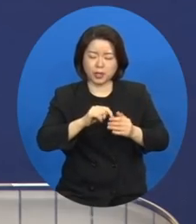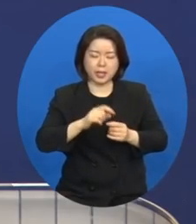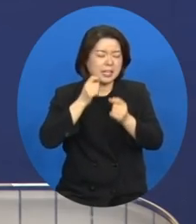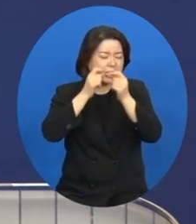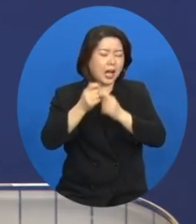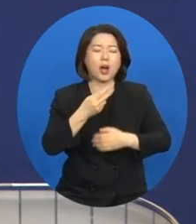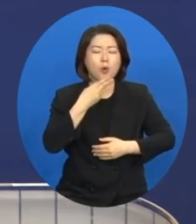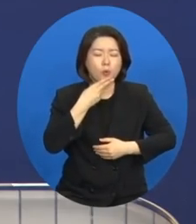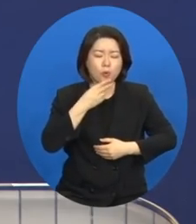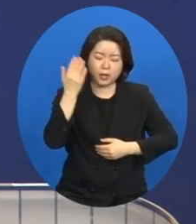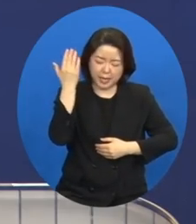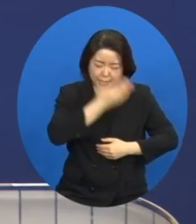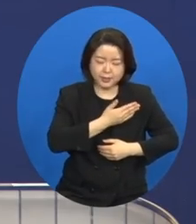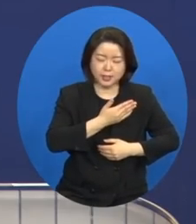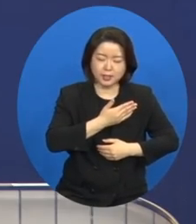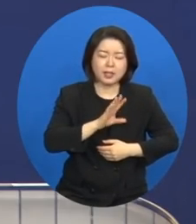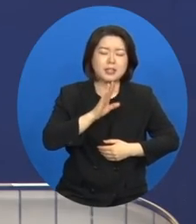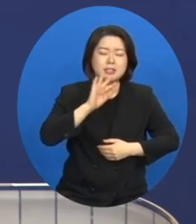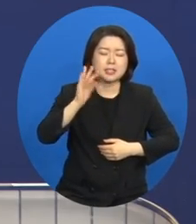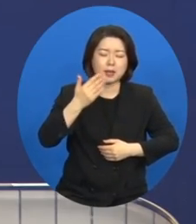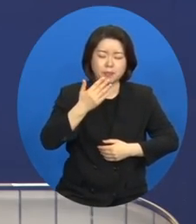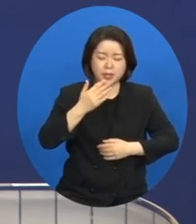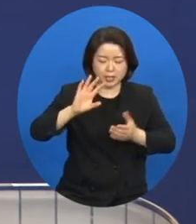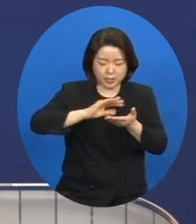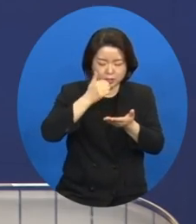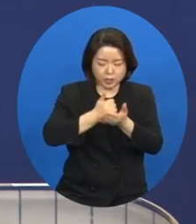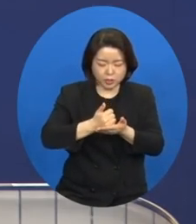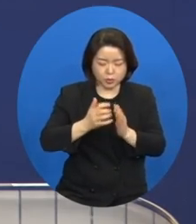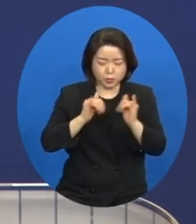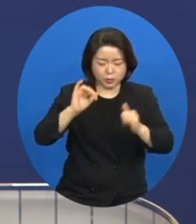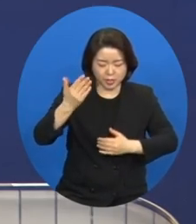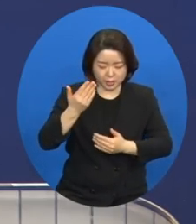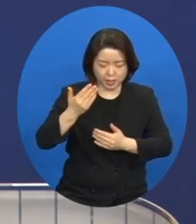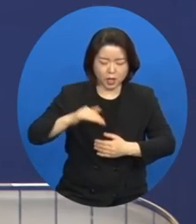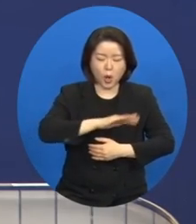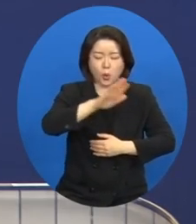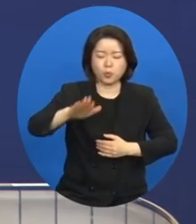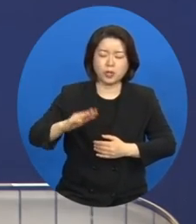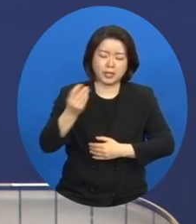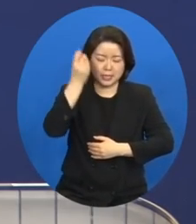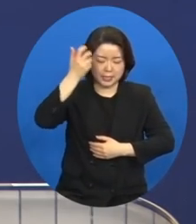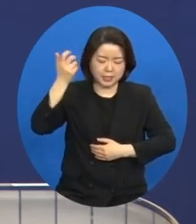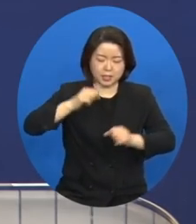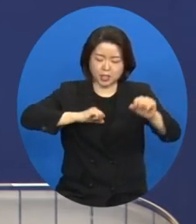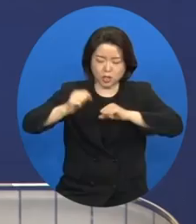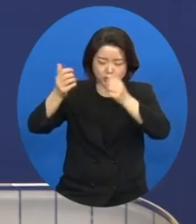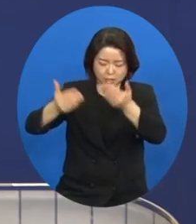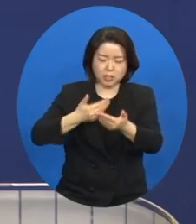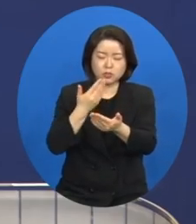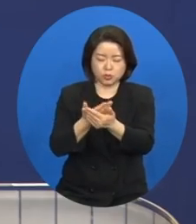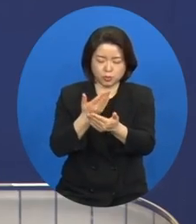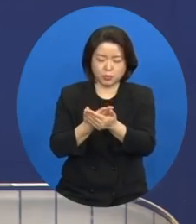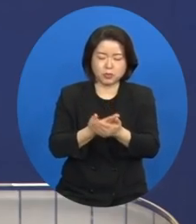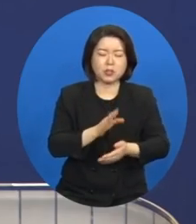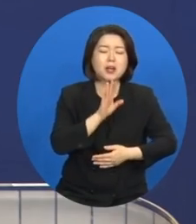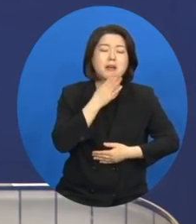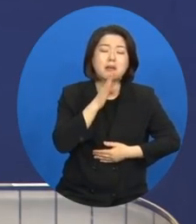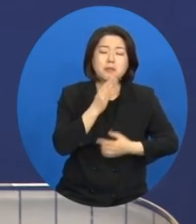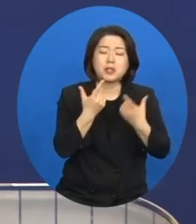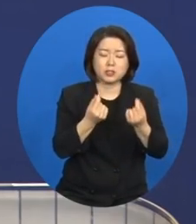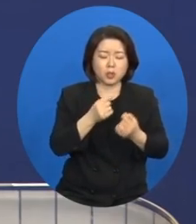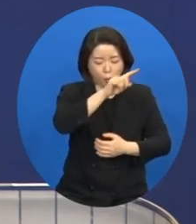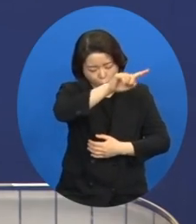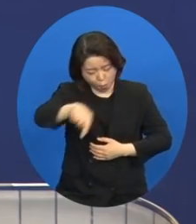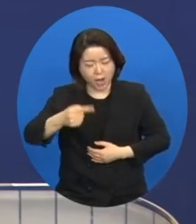없도다라고 주여 하나님 참된 그리스도인으로 나갈 수 있도록 우리 안에 성령이여 역사하여 주시옵소서. 빌립과 같이 와서